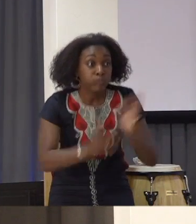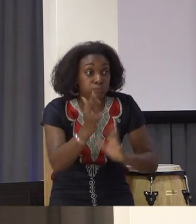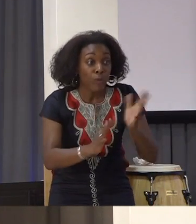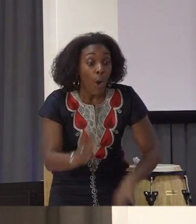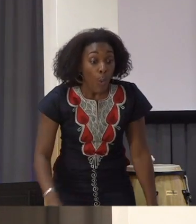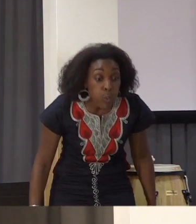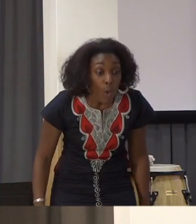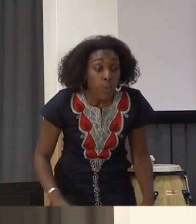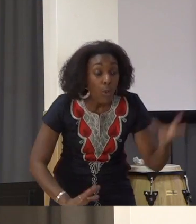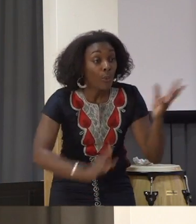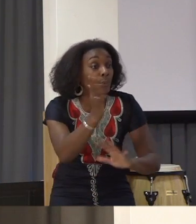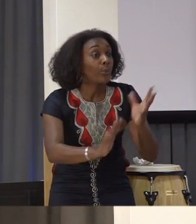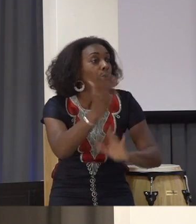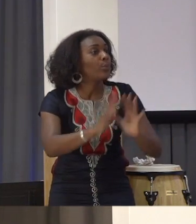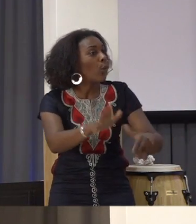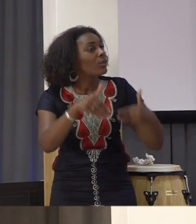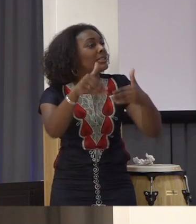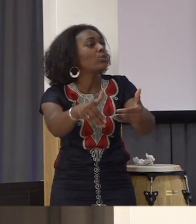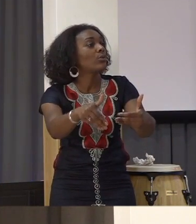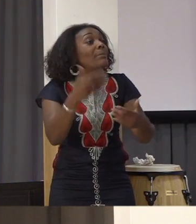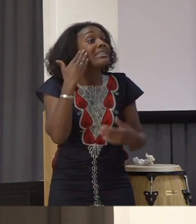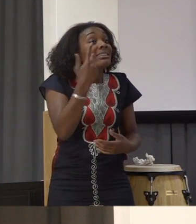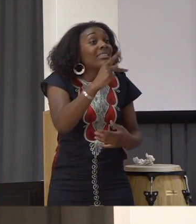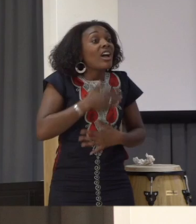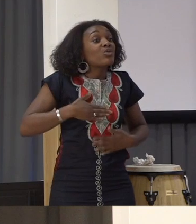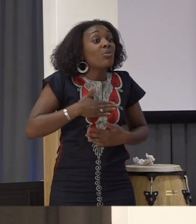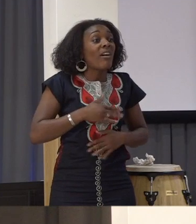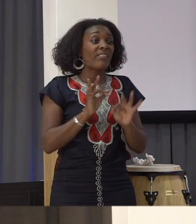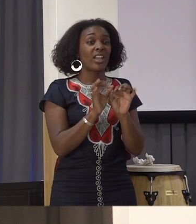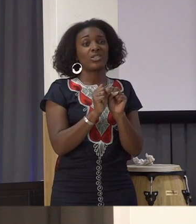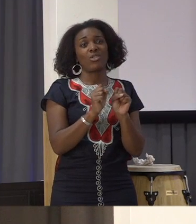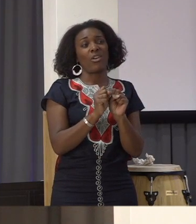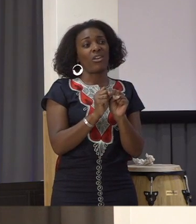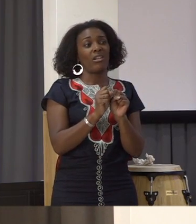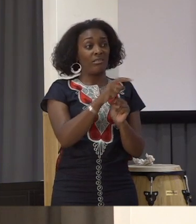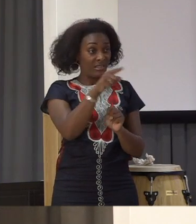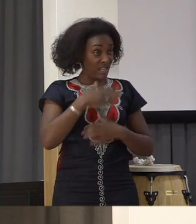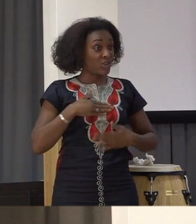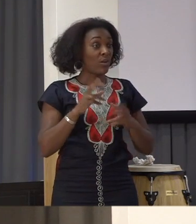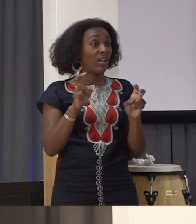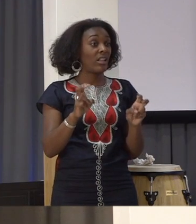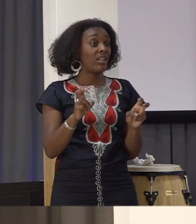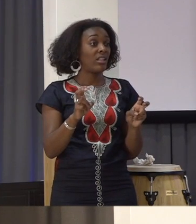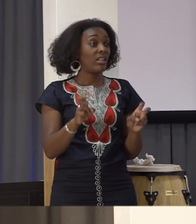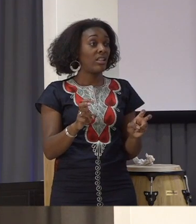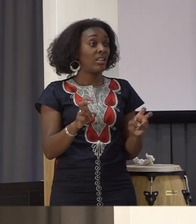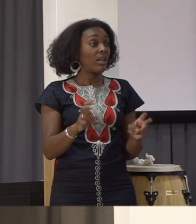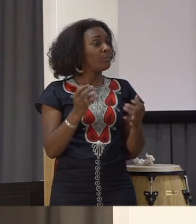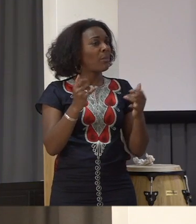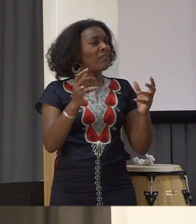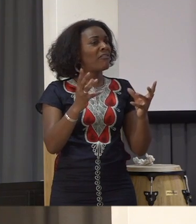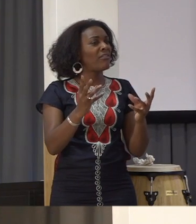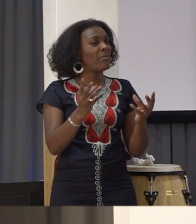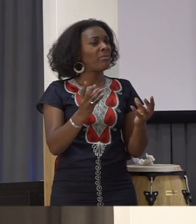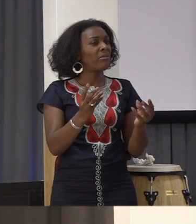nourri. Et si ta joie, mon frère, ma sœur, au fur et à mesure du temps, a perdu de sa puissance, parce qu'on parle bien de puissance,